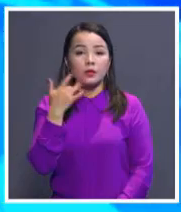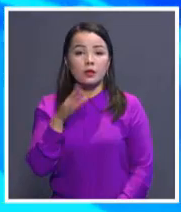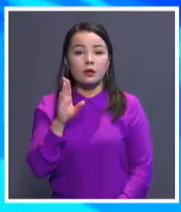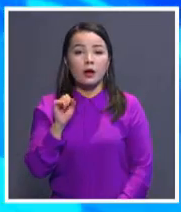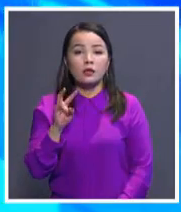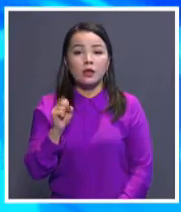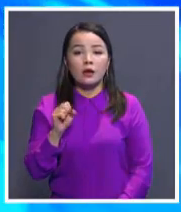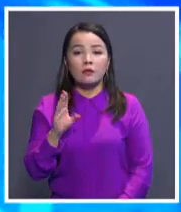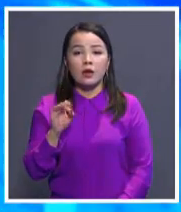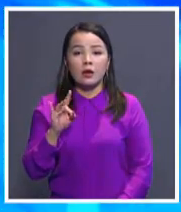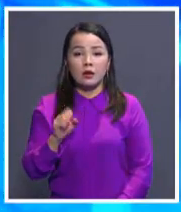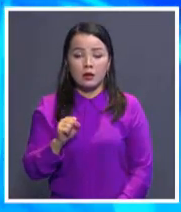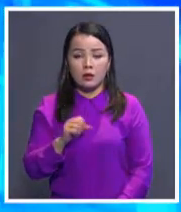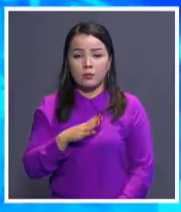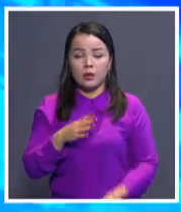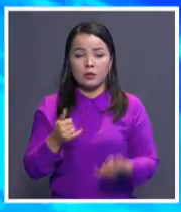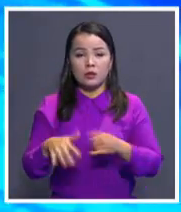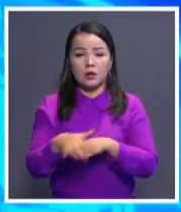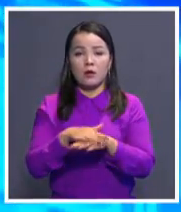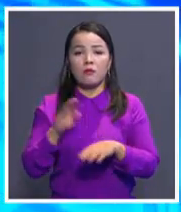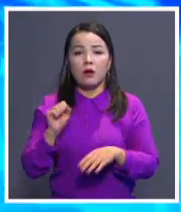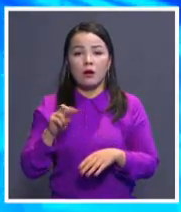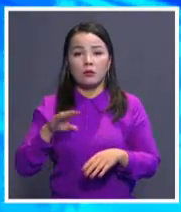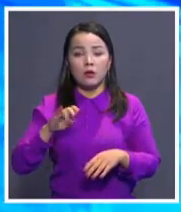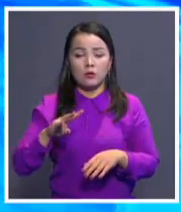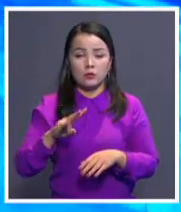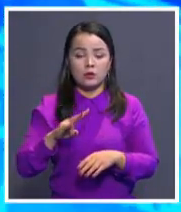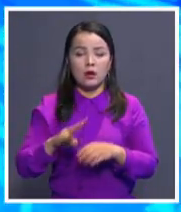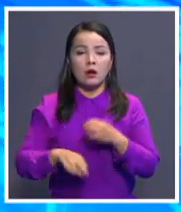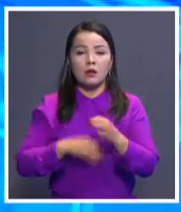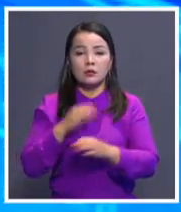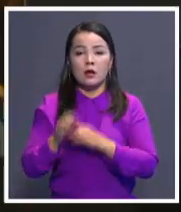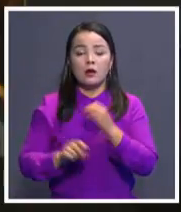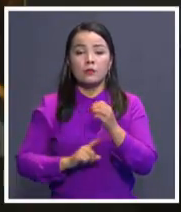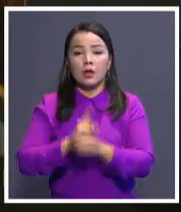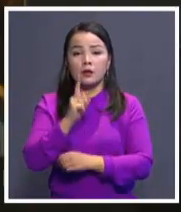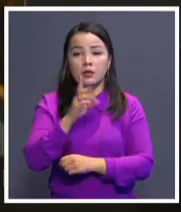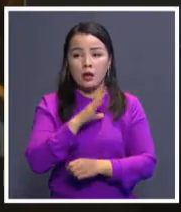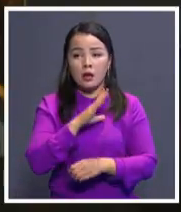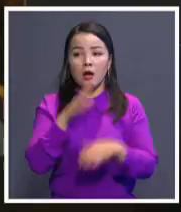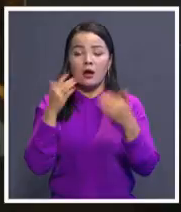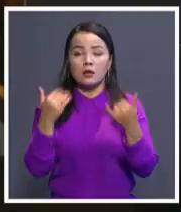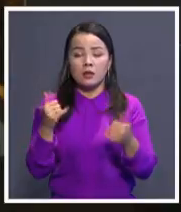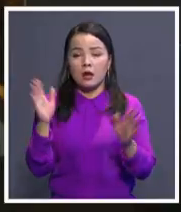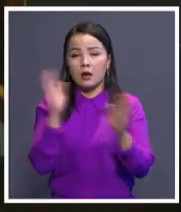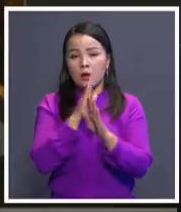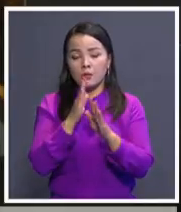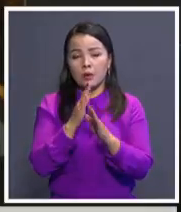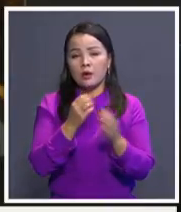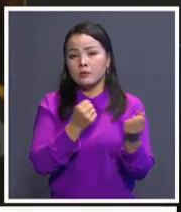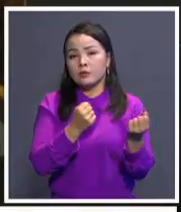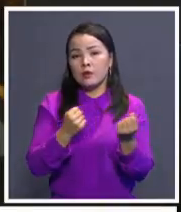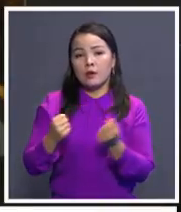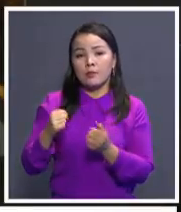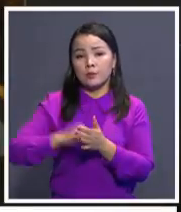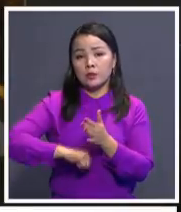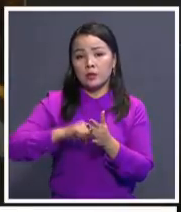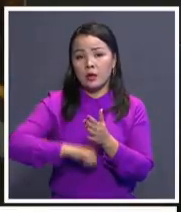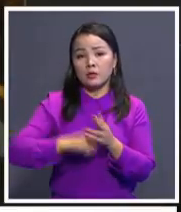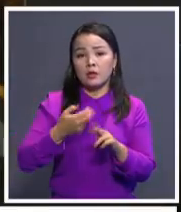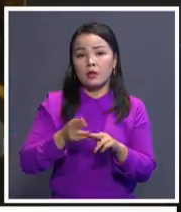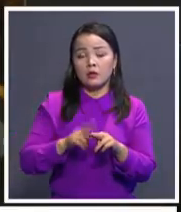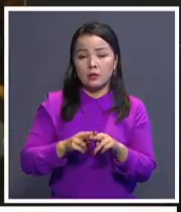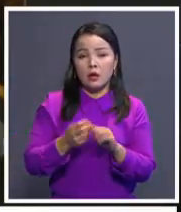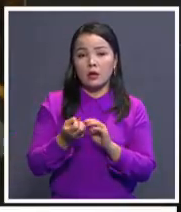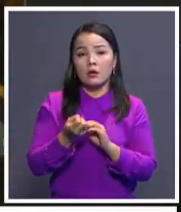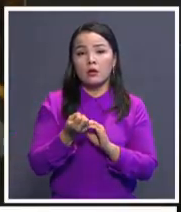Ақштың Канаверал космодромынан Falcon 9 зымыраны ұшырылды. Ауа райының қолайсыздығынан ракета 1 сағатқа кешігіп, жергілікті уақытпен